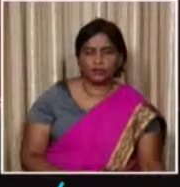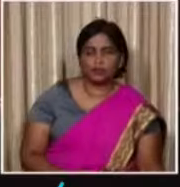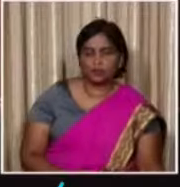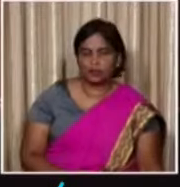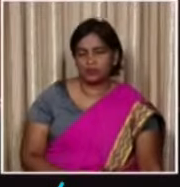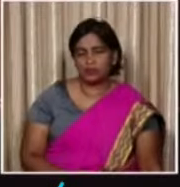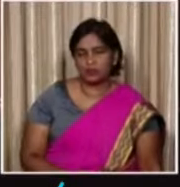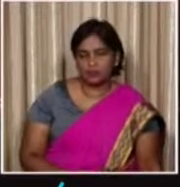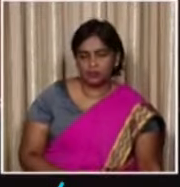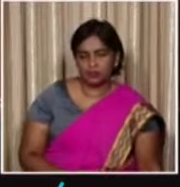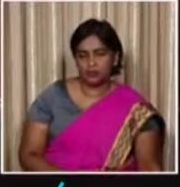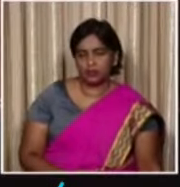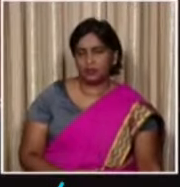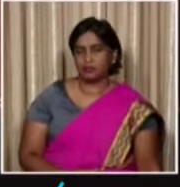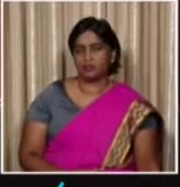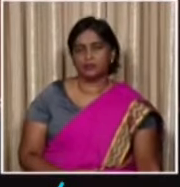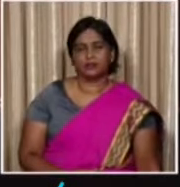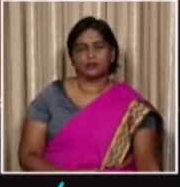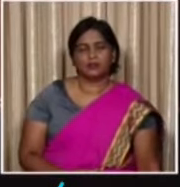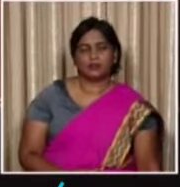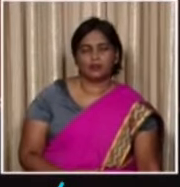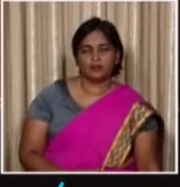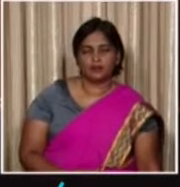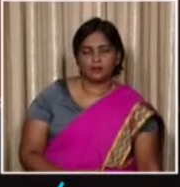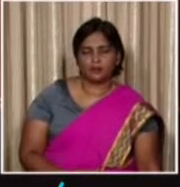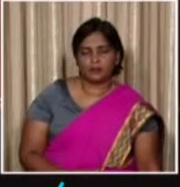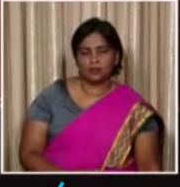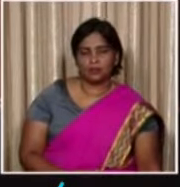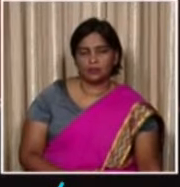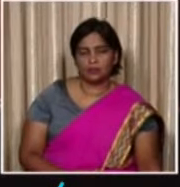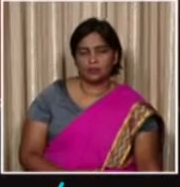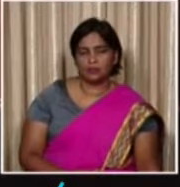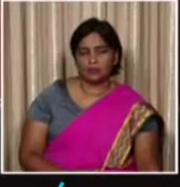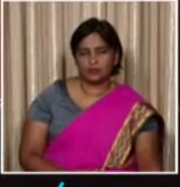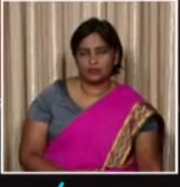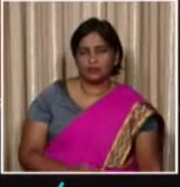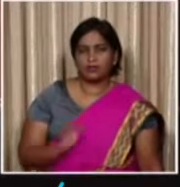ඉන්න පොඩ්ඩක් මේ